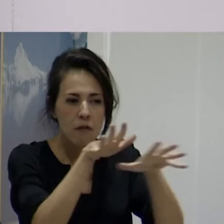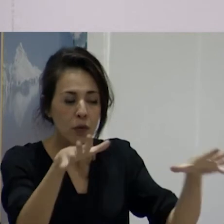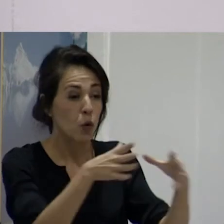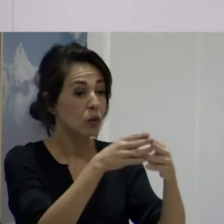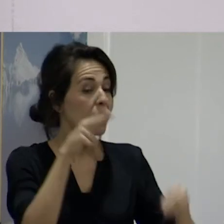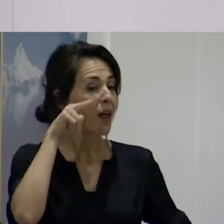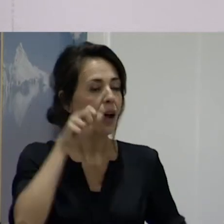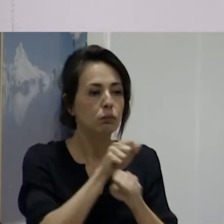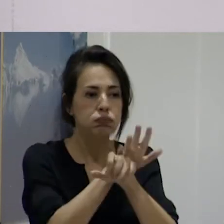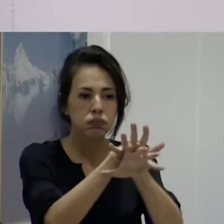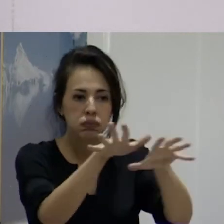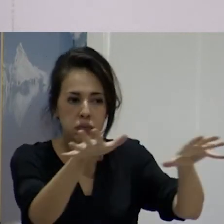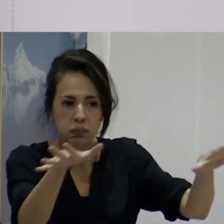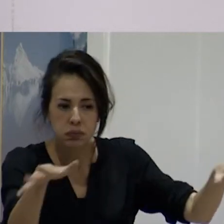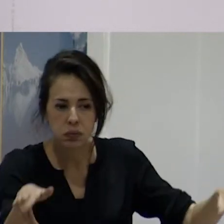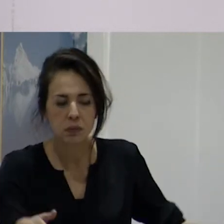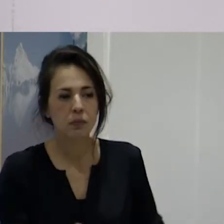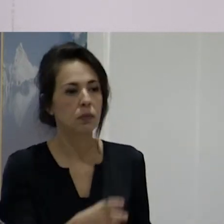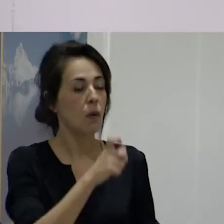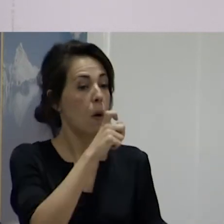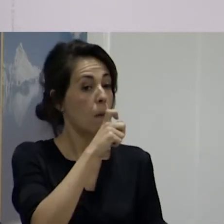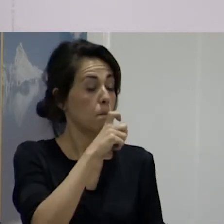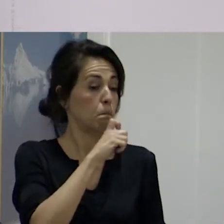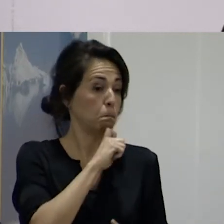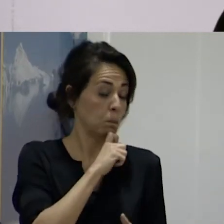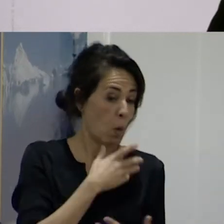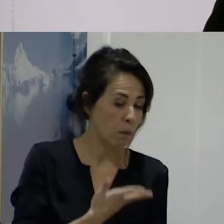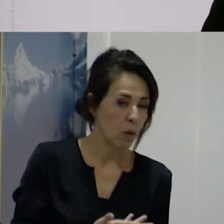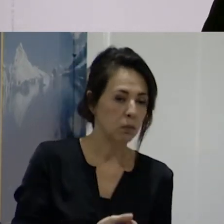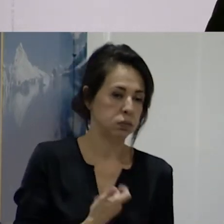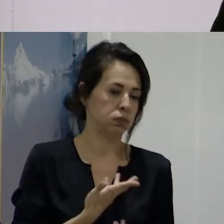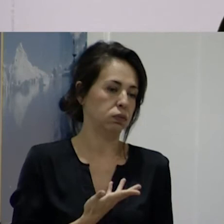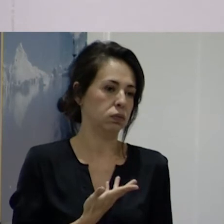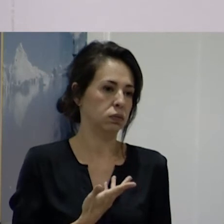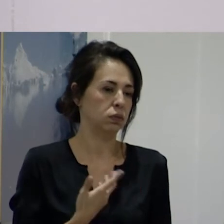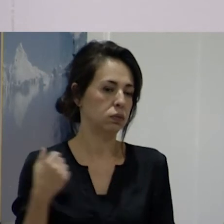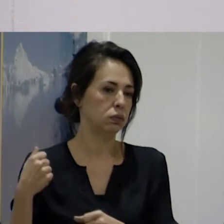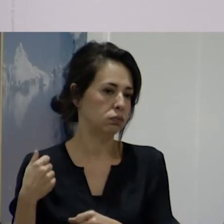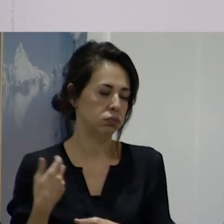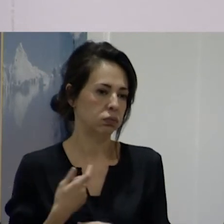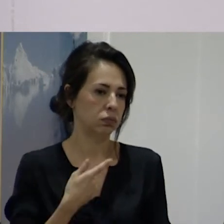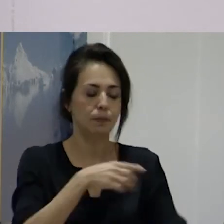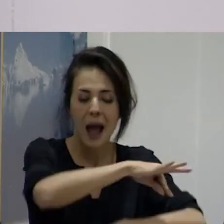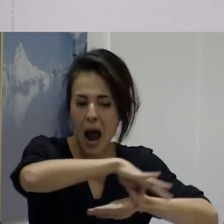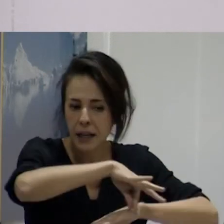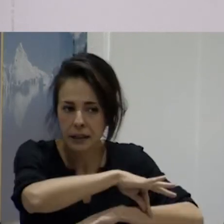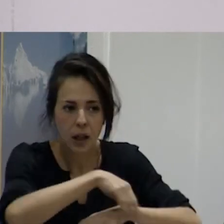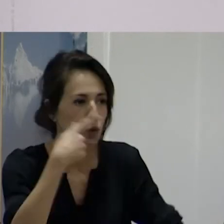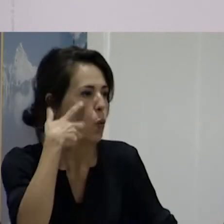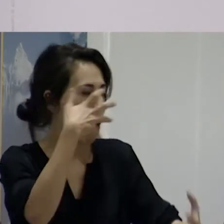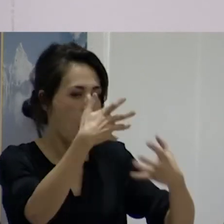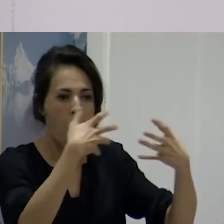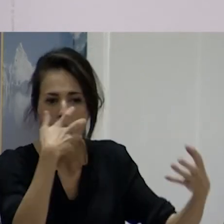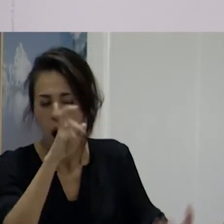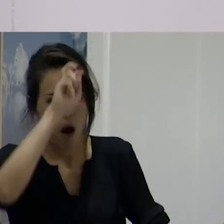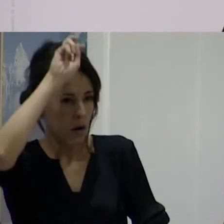la ciutadania, una projecció que ve reforçada gràcies a la seva depurada arquitectura, a les línies que dibuixen